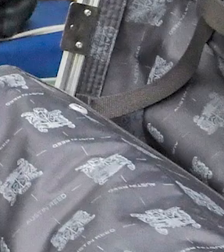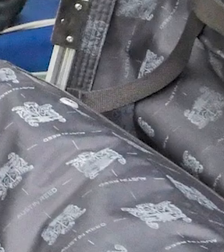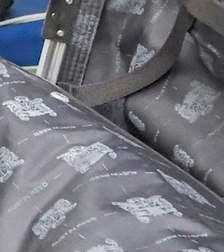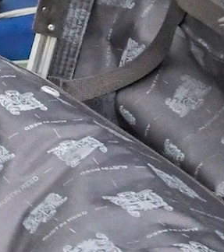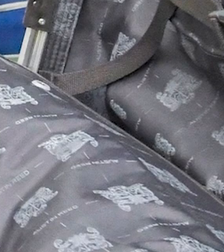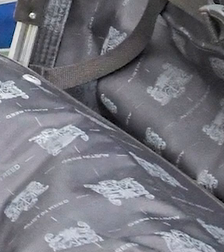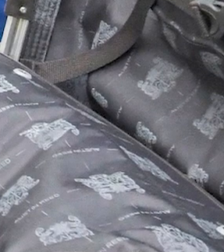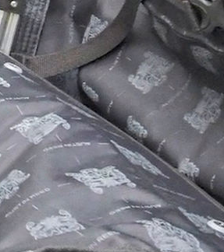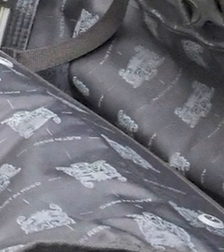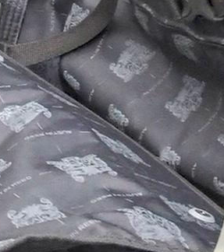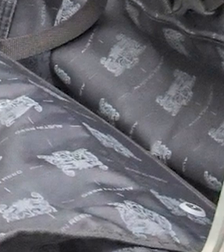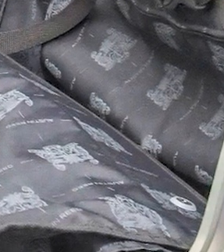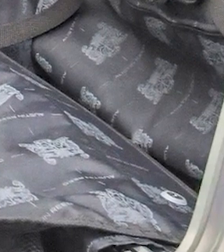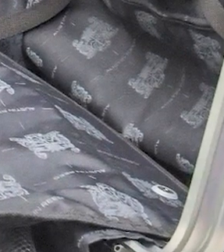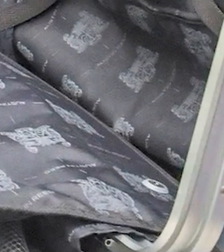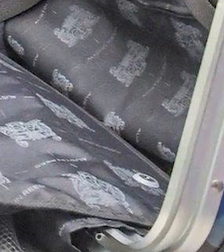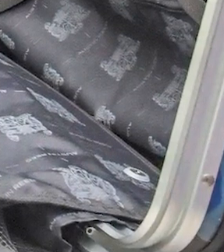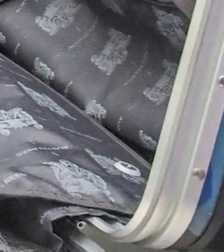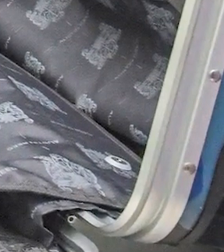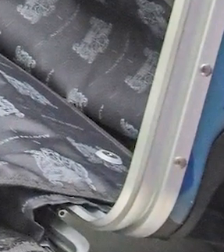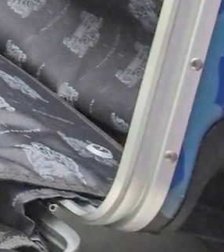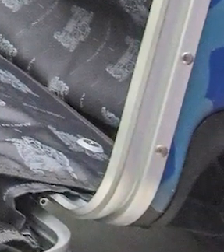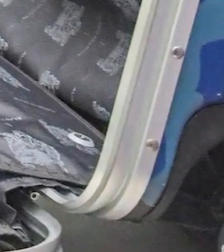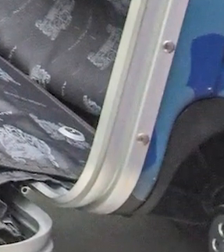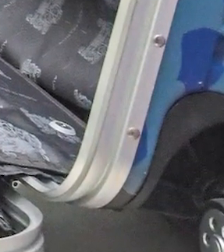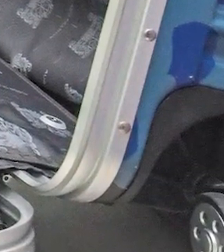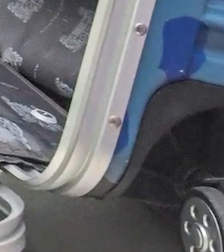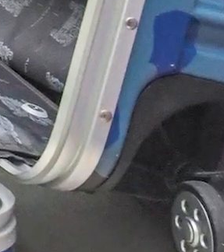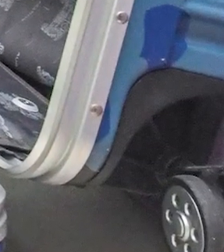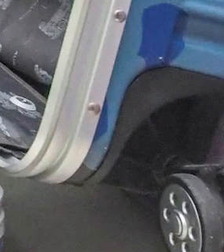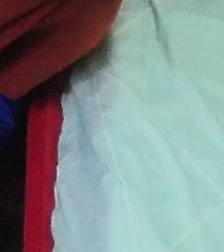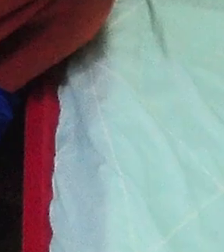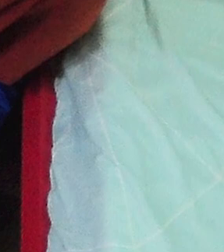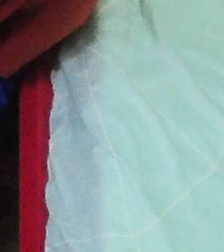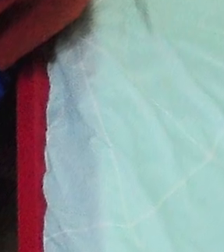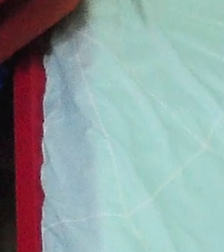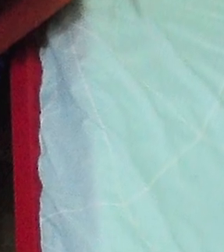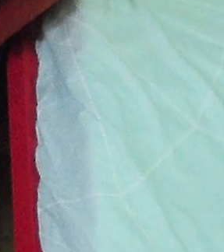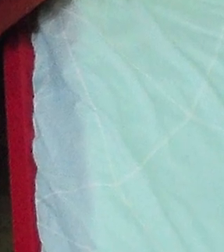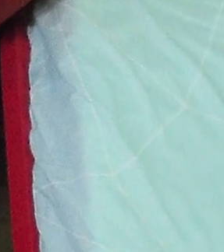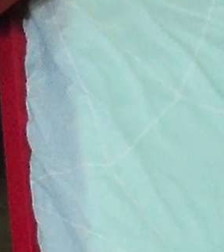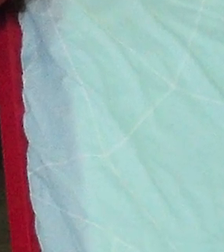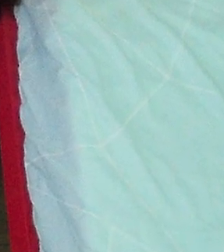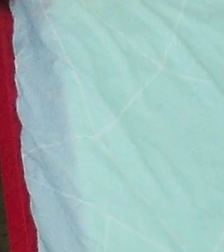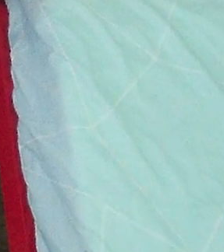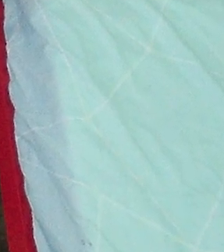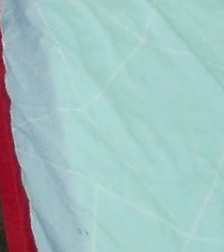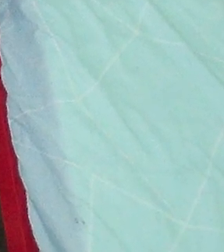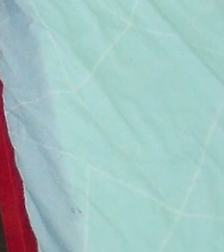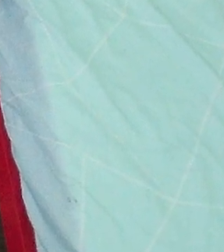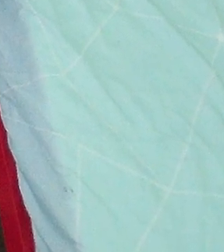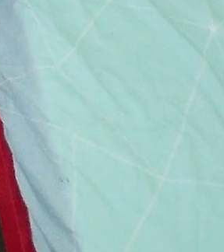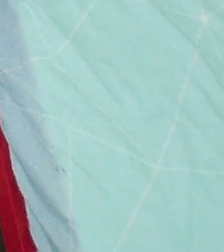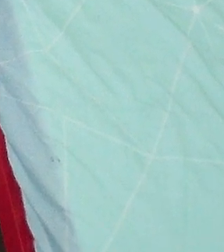Hai Jadi pas bukan saja pasti akan ditandai tasi tetapi bagasi belajar juga akan